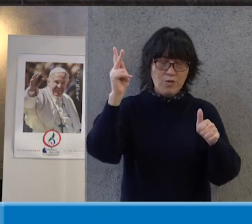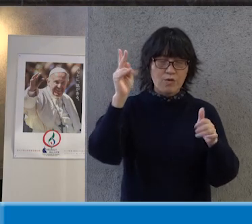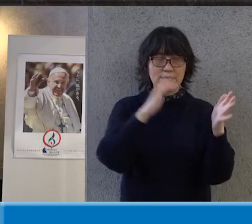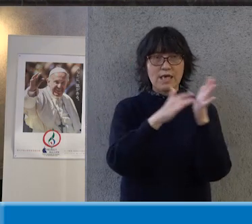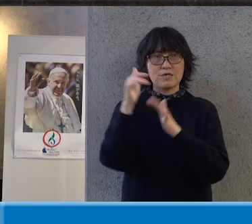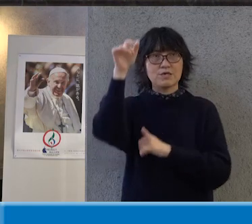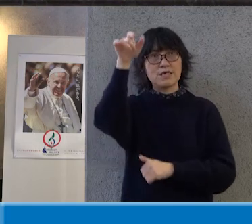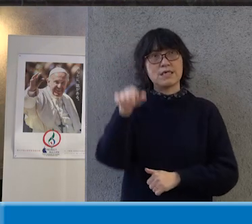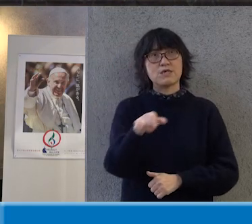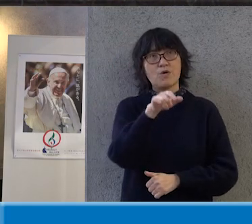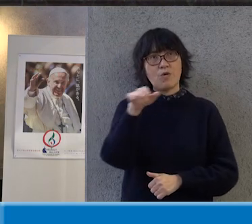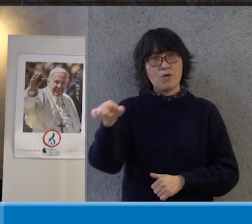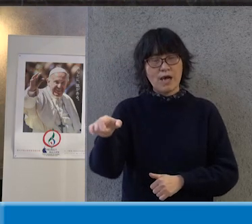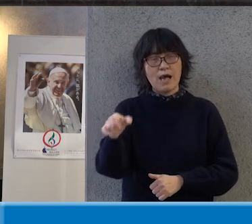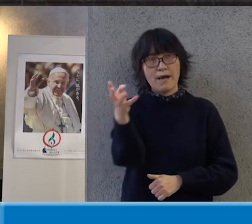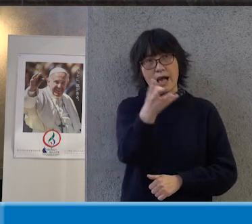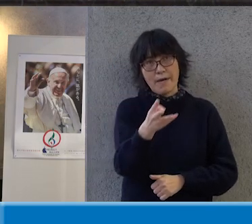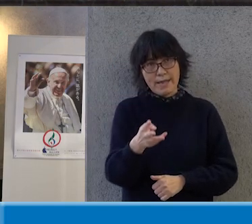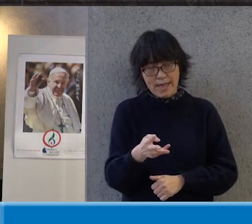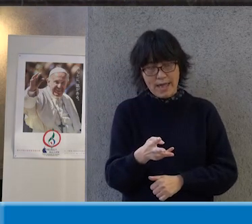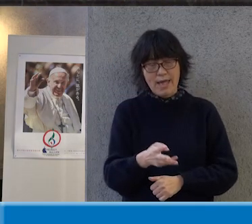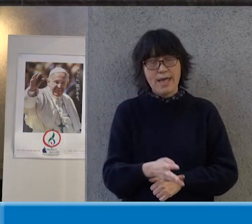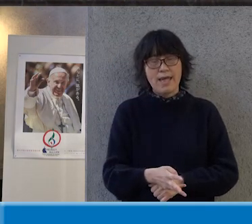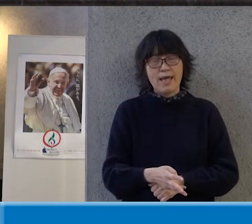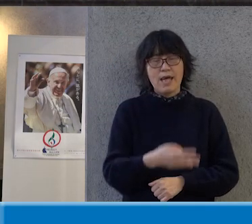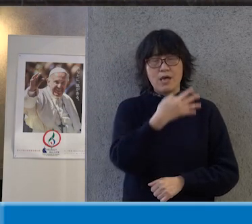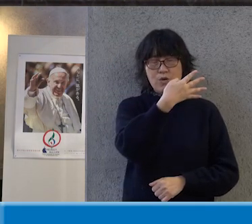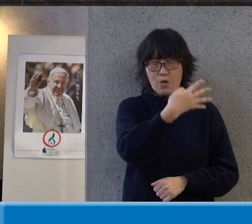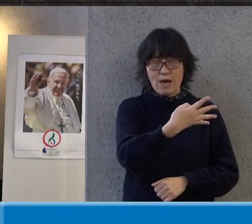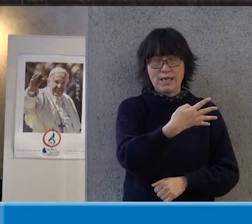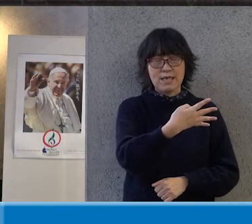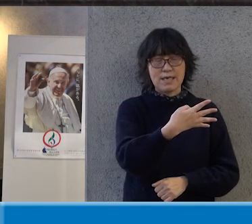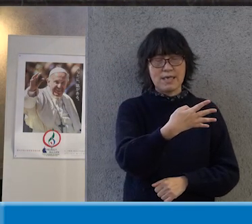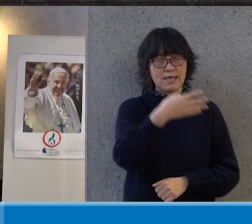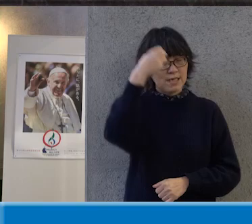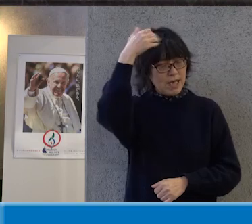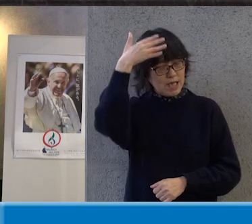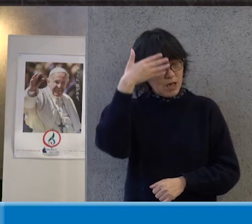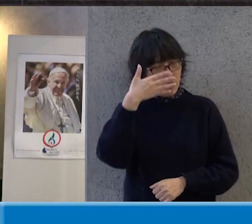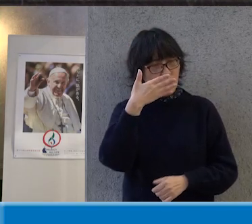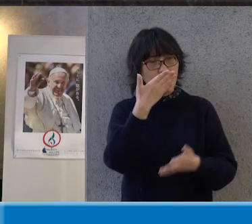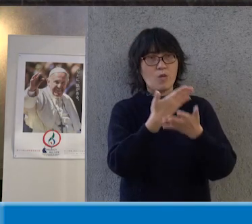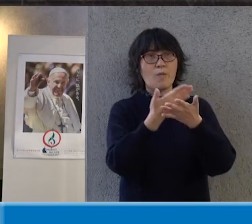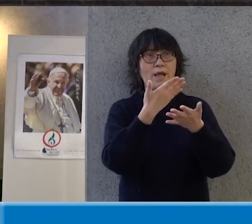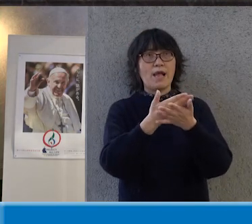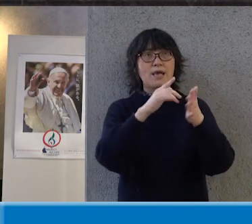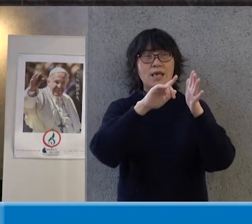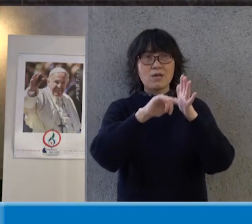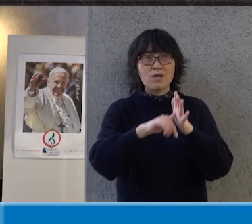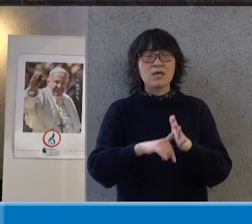ストがヨルダン川でヨハネに洗礼を求められた時、